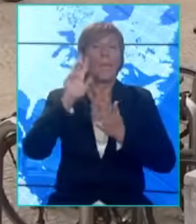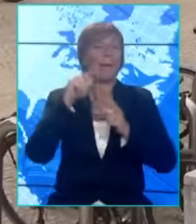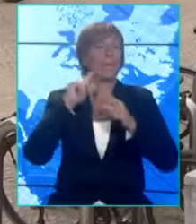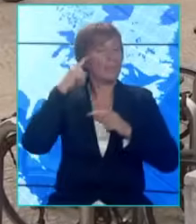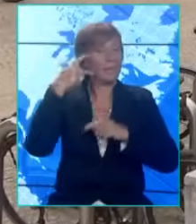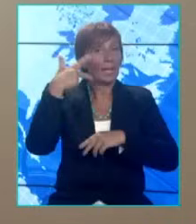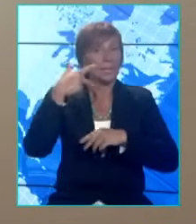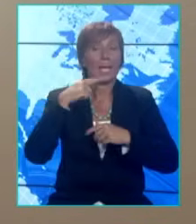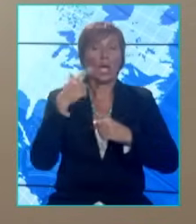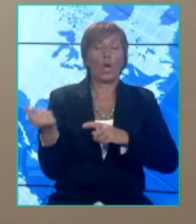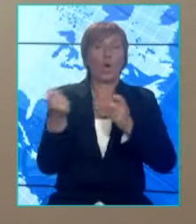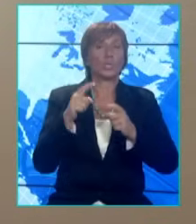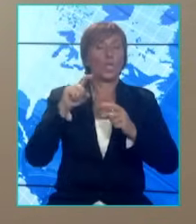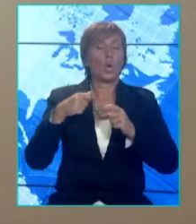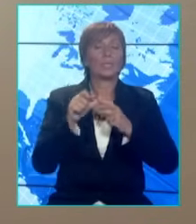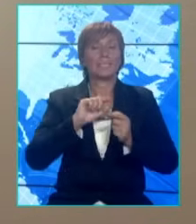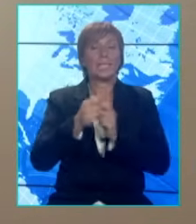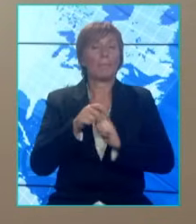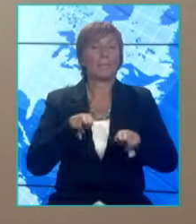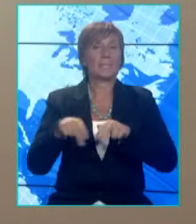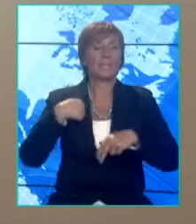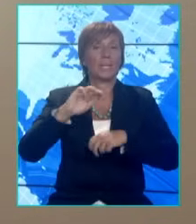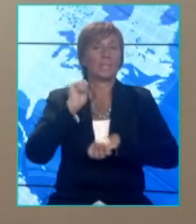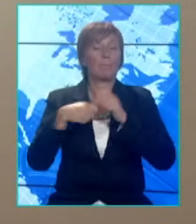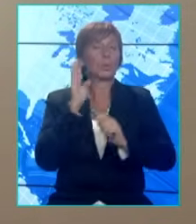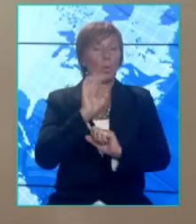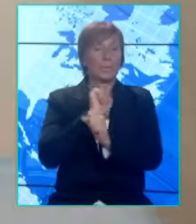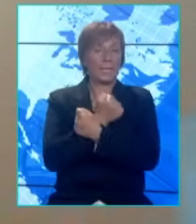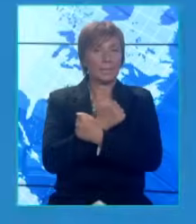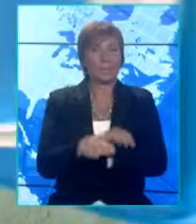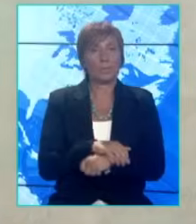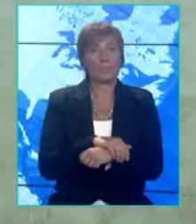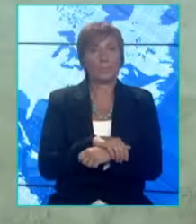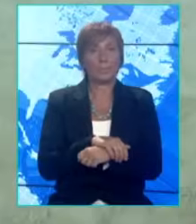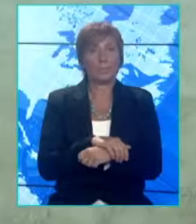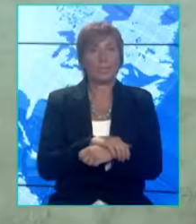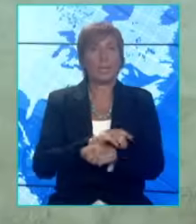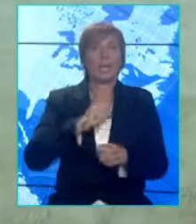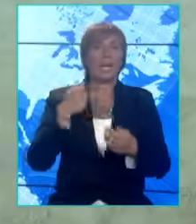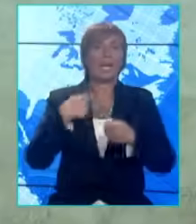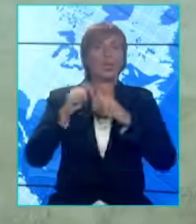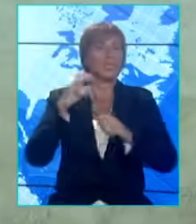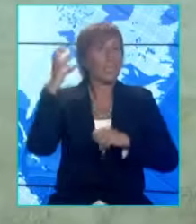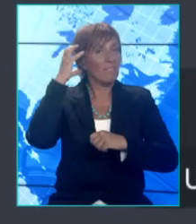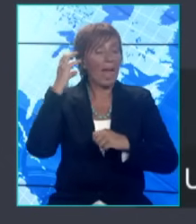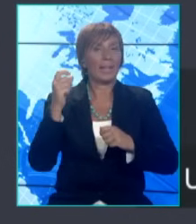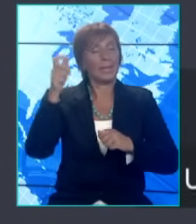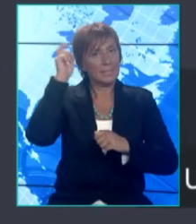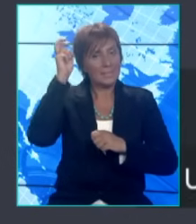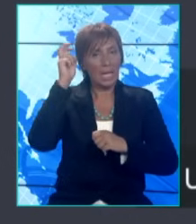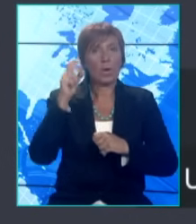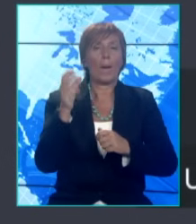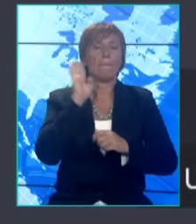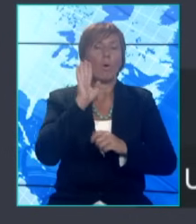3. Gost Josip Brkić, zamjenik ministra vanjskih poslova Bosne i Hercegovine. Rekonstruirana vlada Crne Gore.